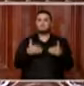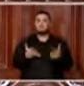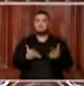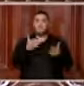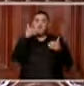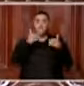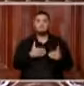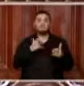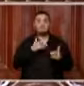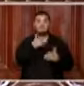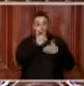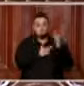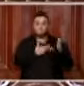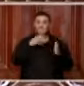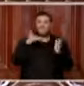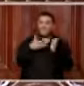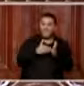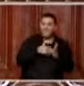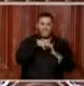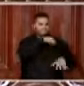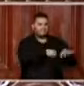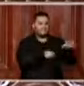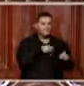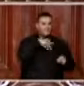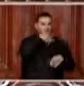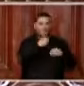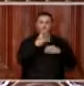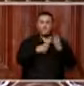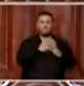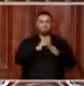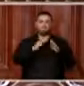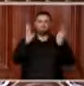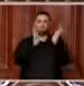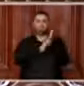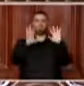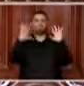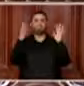التي تتواصل لأكثر من قرن.